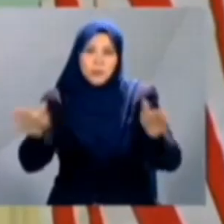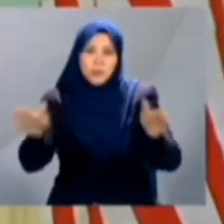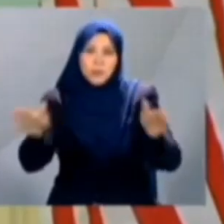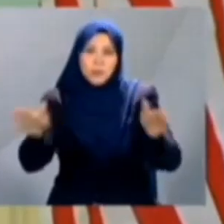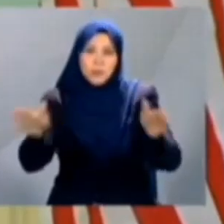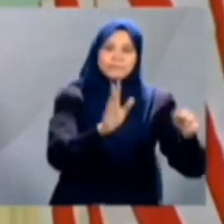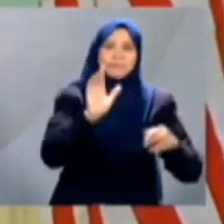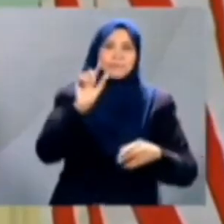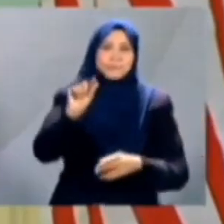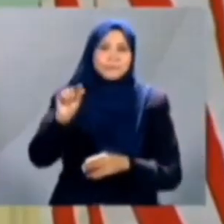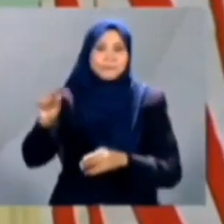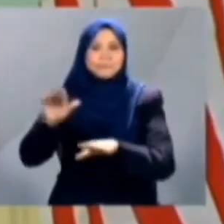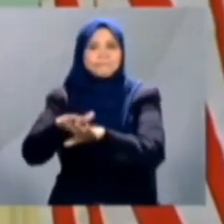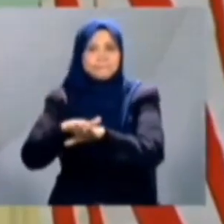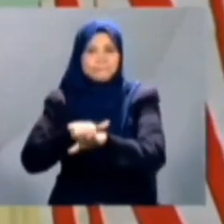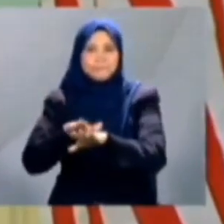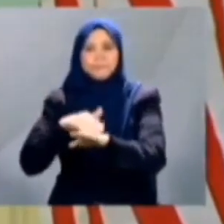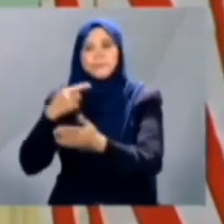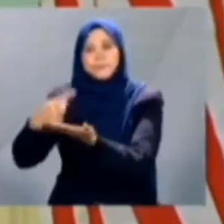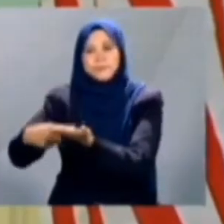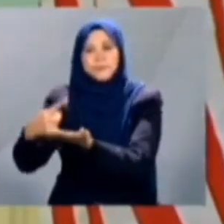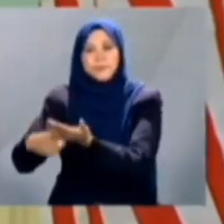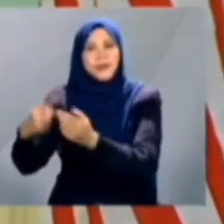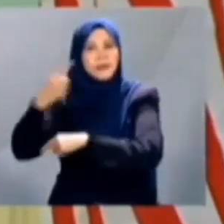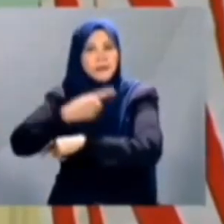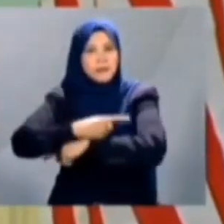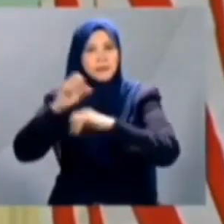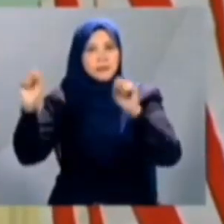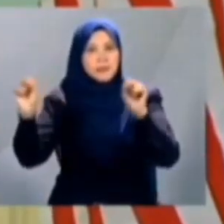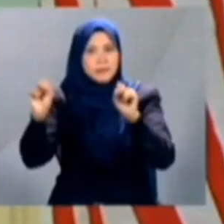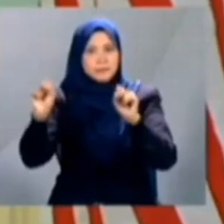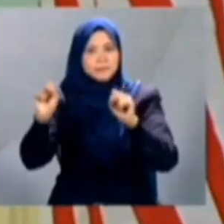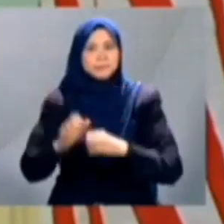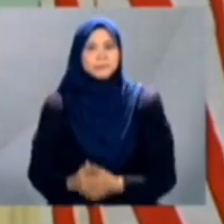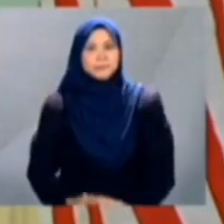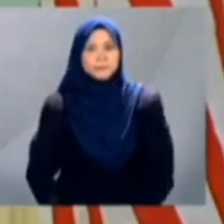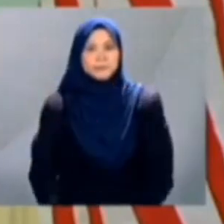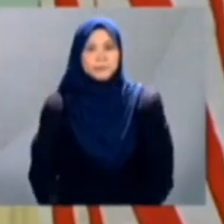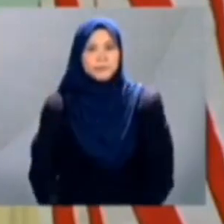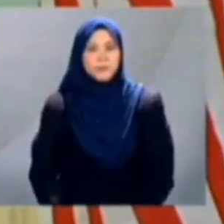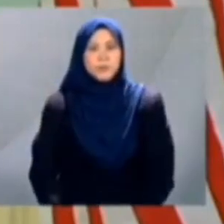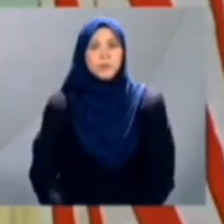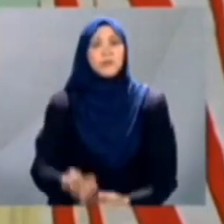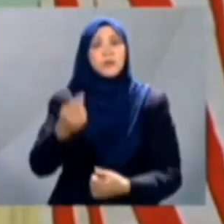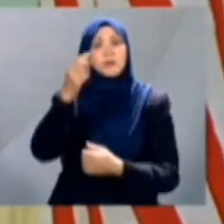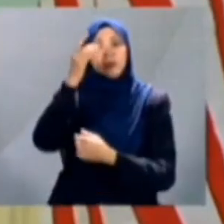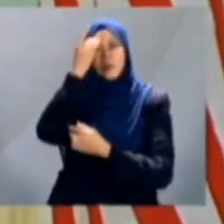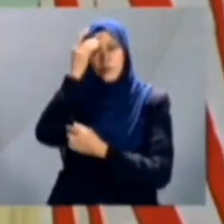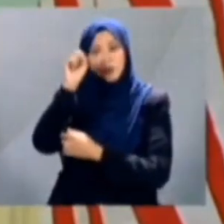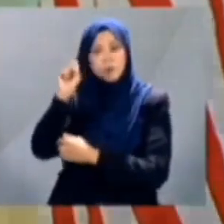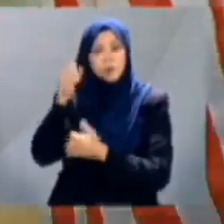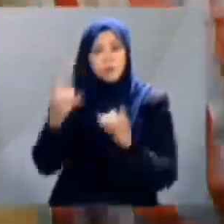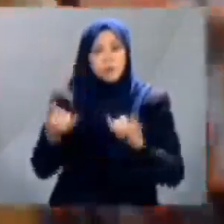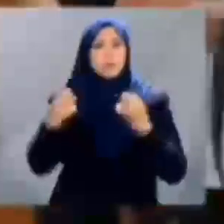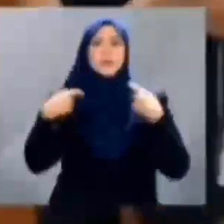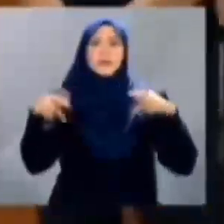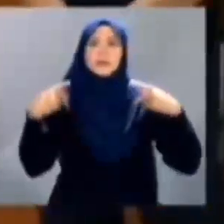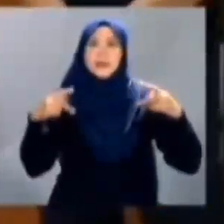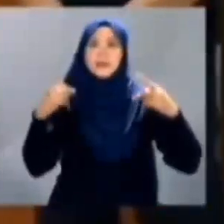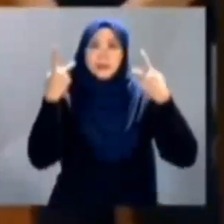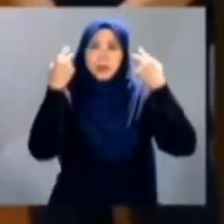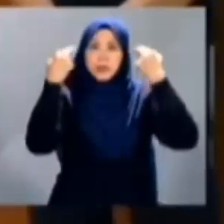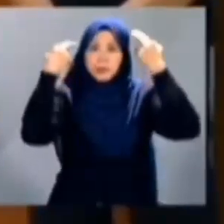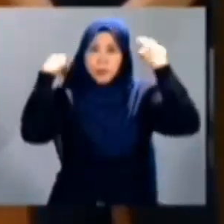Oke kita kami cantik habis rezeki Hai ada terus mengenai kebenaran untuk kedai gunting rambut